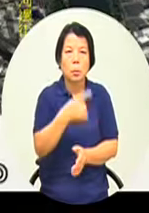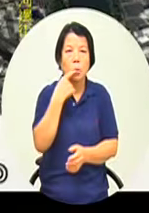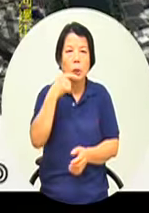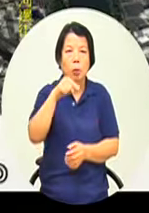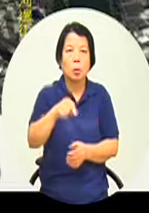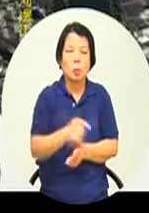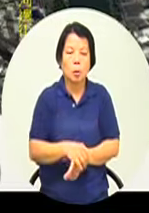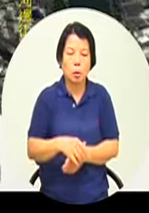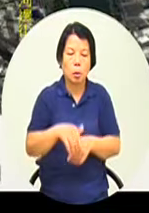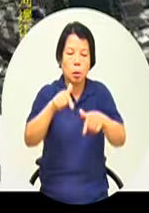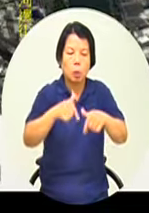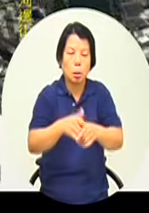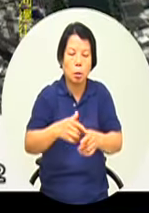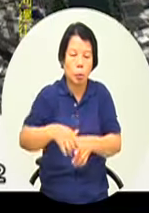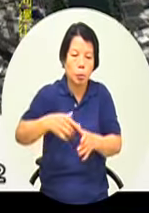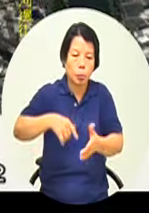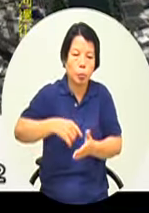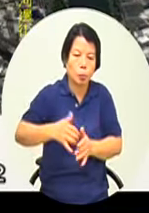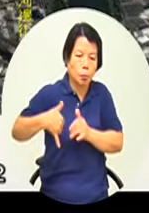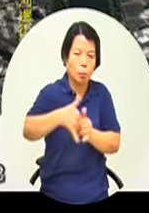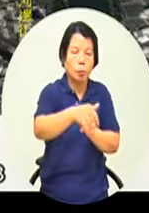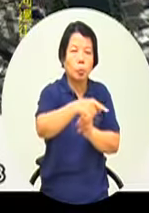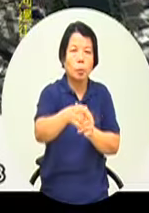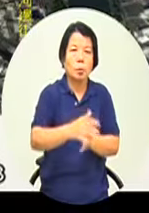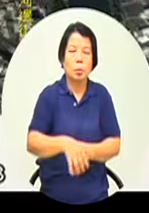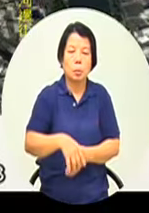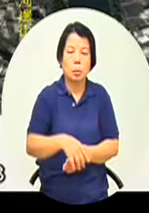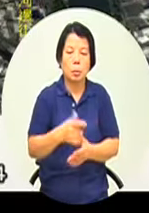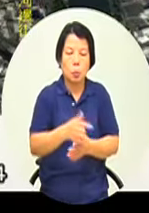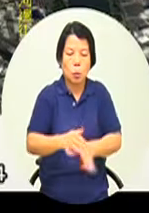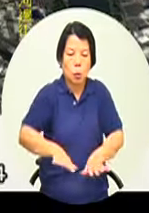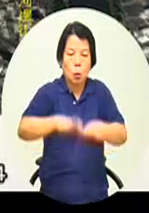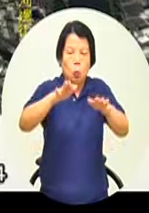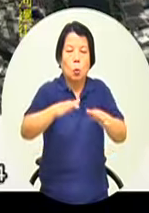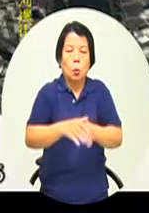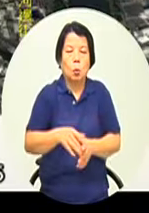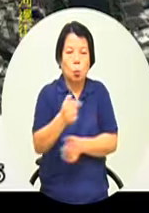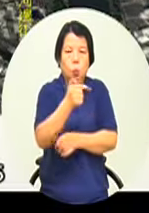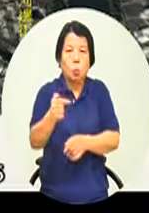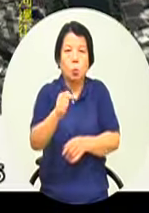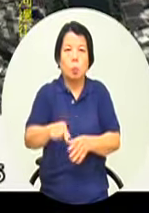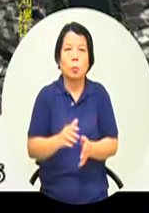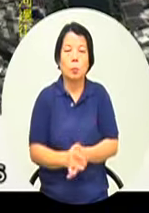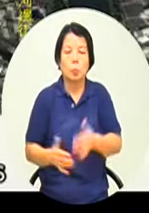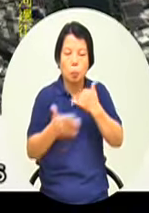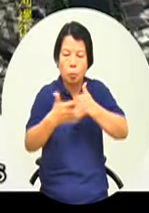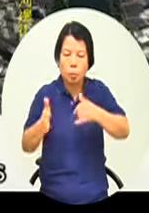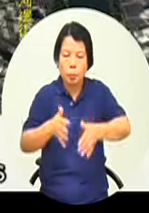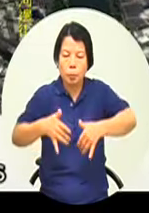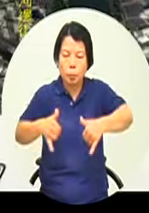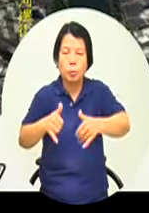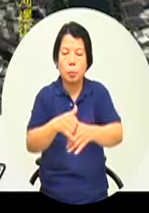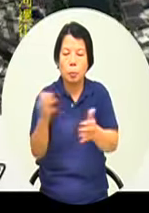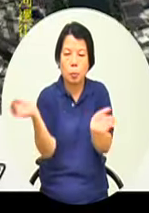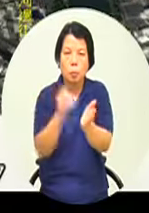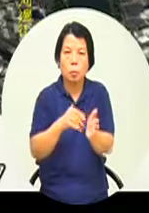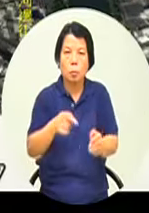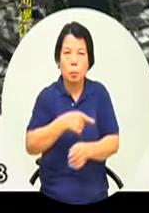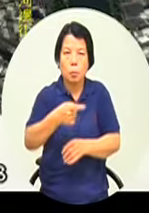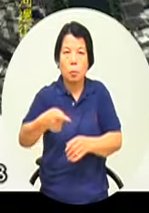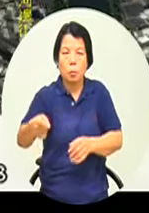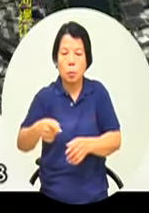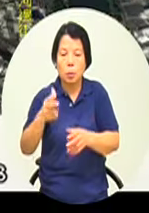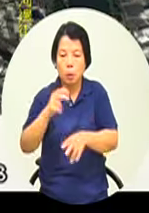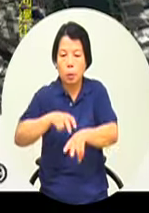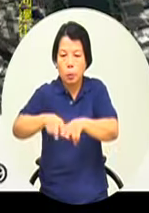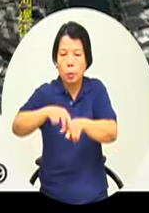干线，这里有个西林港线哦，淹最严重，河西路、河边街，一直到这个铁道这